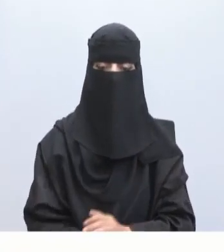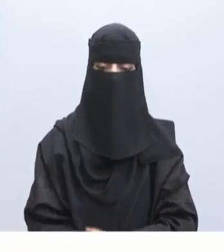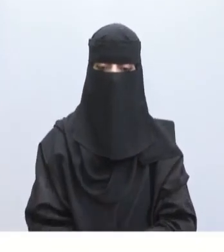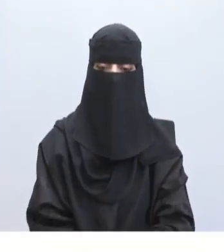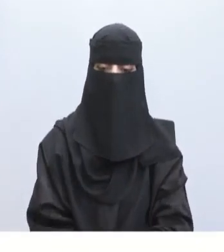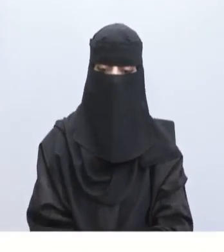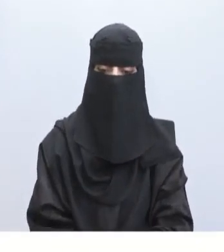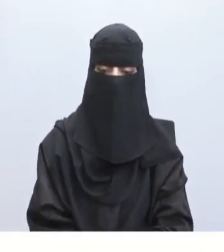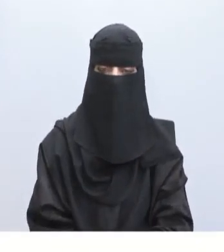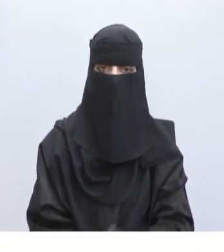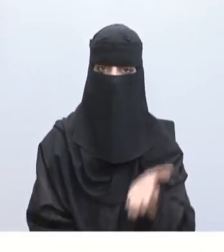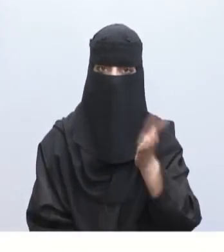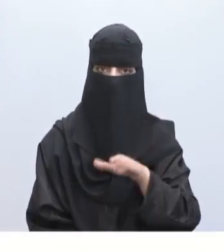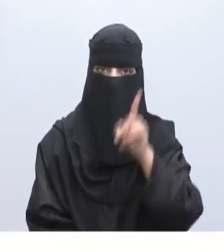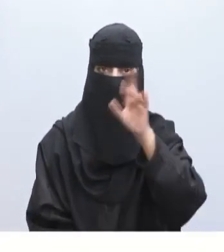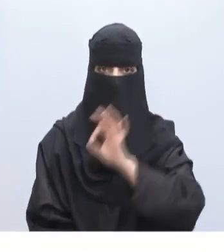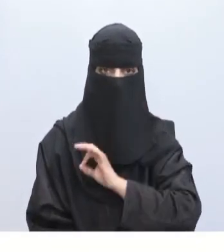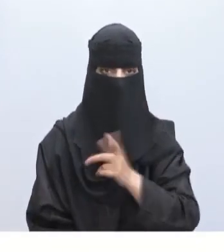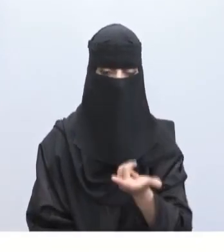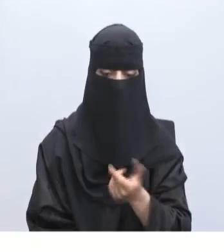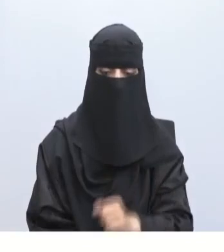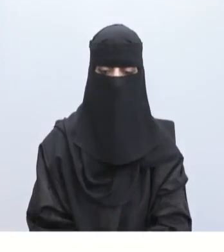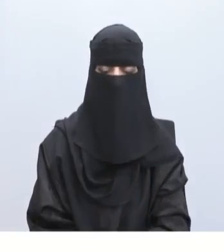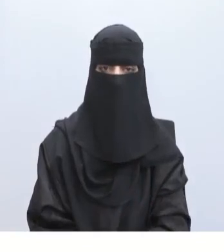الوقت وفاته رحمه